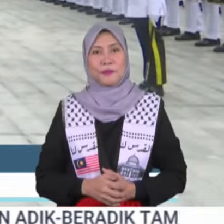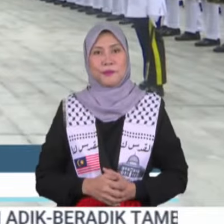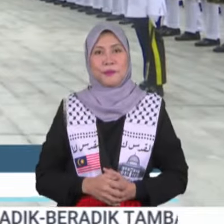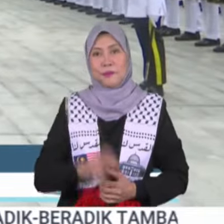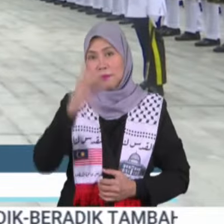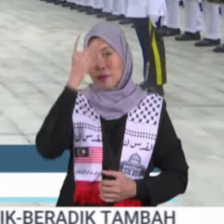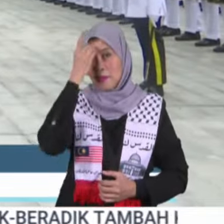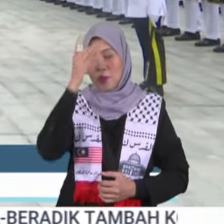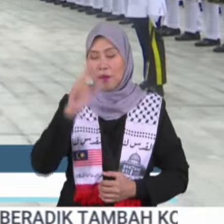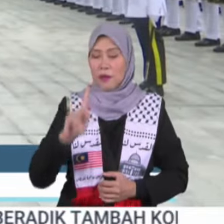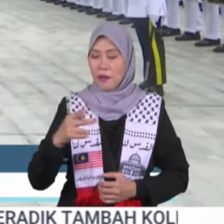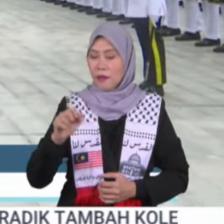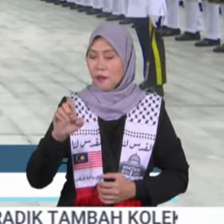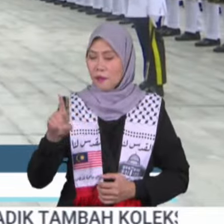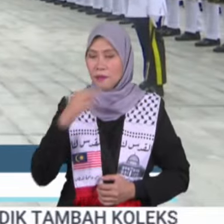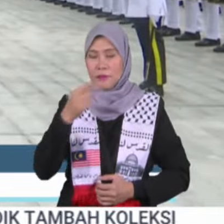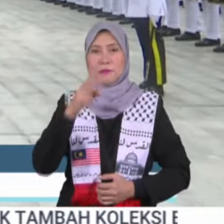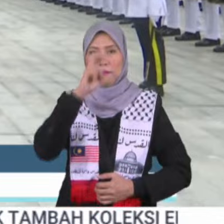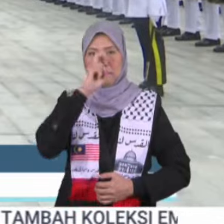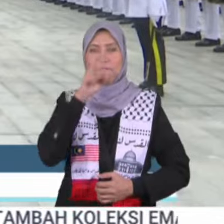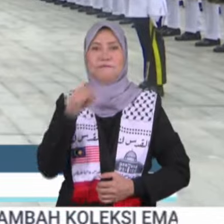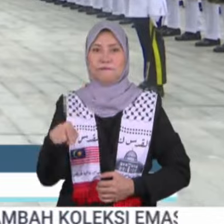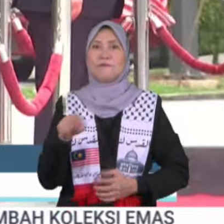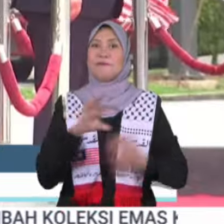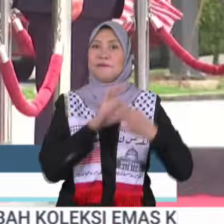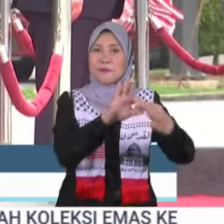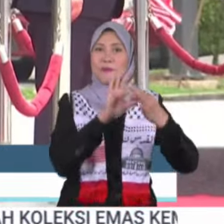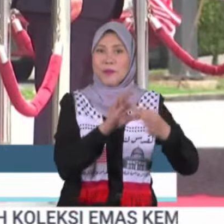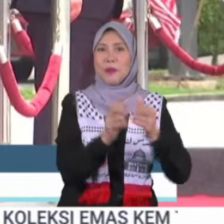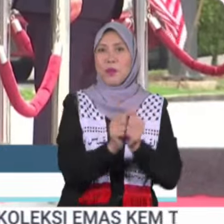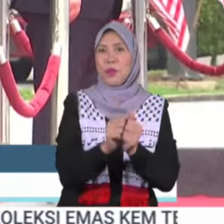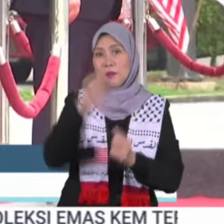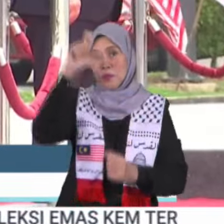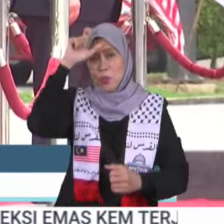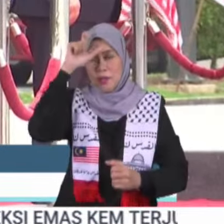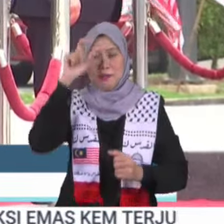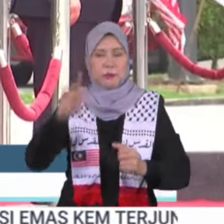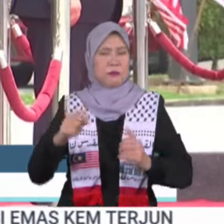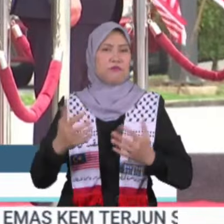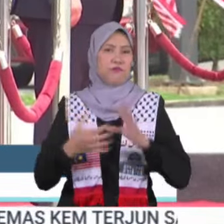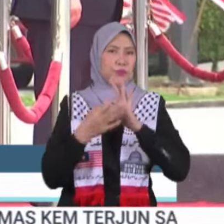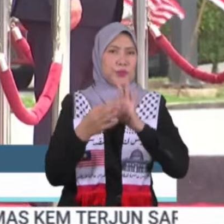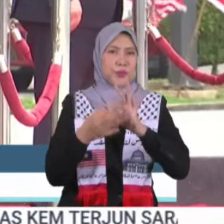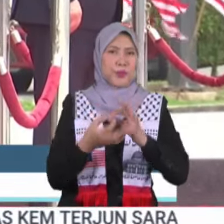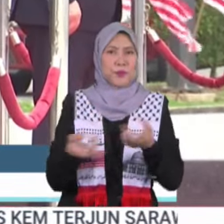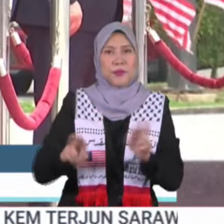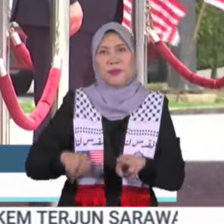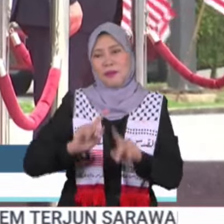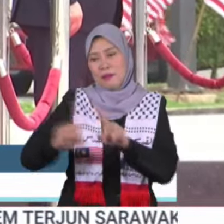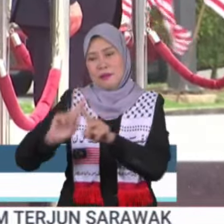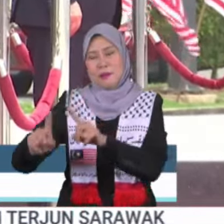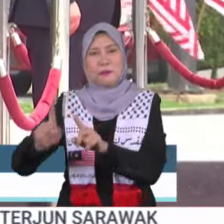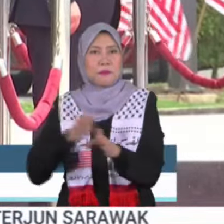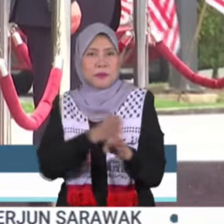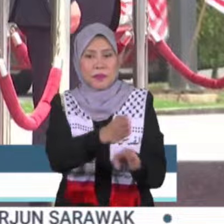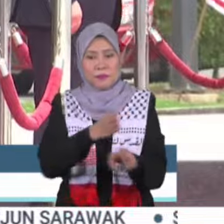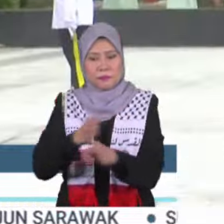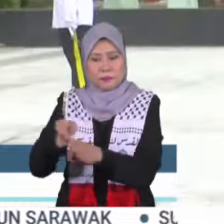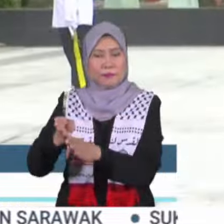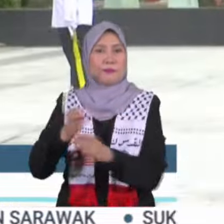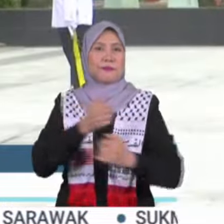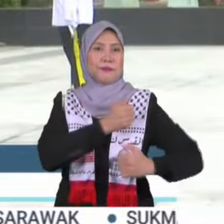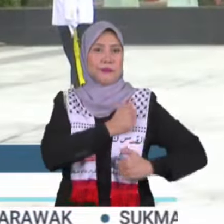Tegas Datuk Seri Muhammad Khalid, kerjasama Kuala Lumpur Istanbul perlu diangkat ke tahap lebih tinggi menerusi perjanjian dalam pelbagai bidang